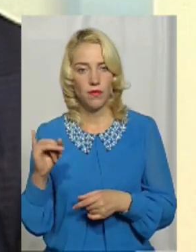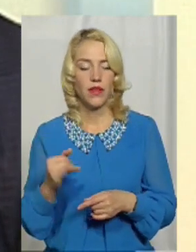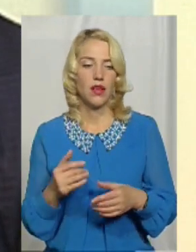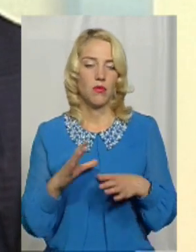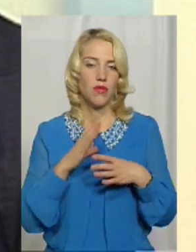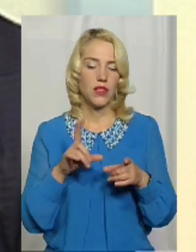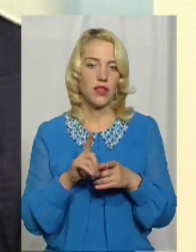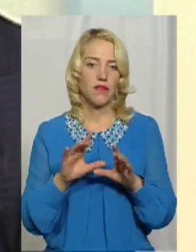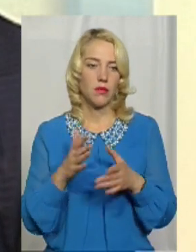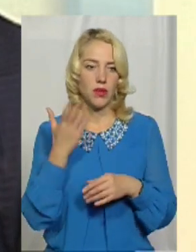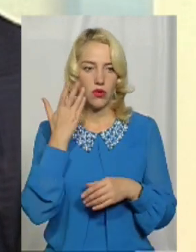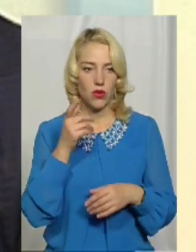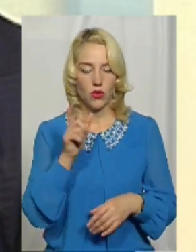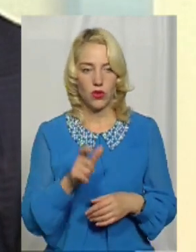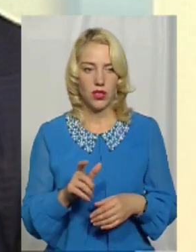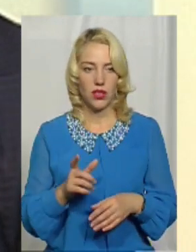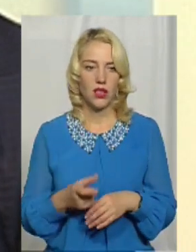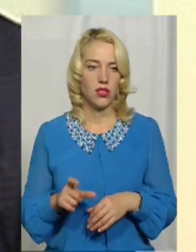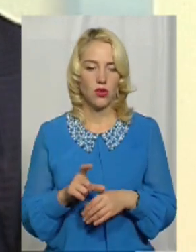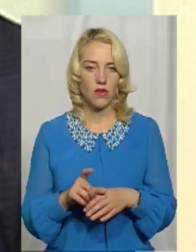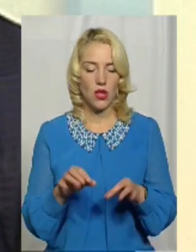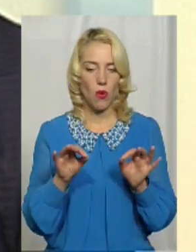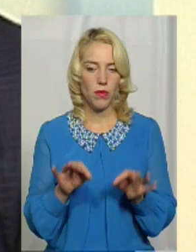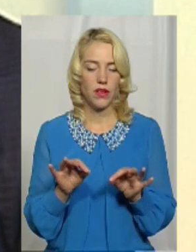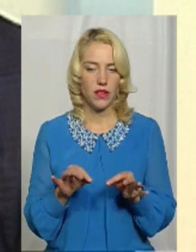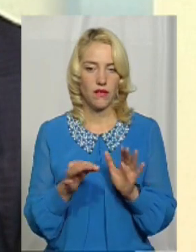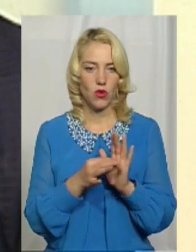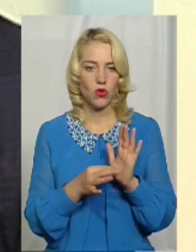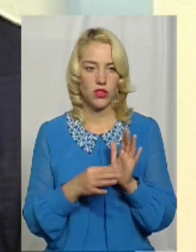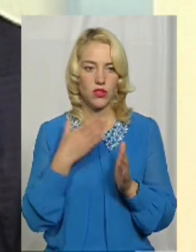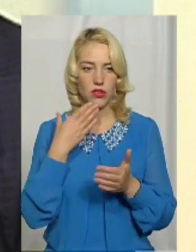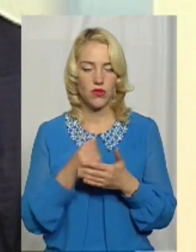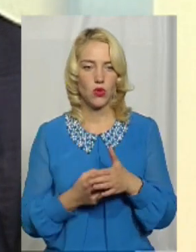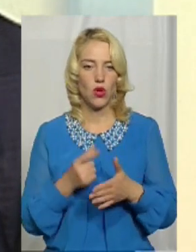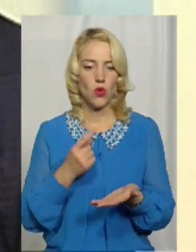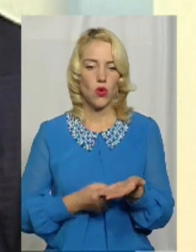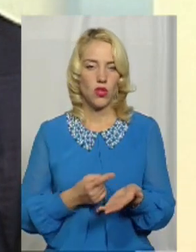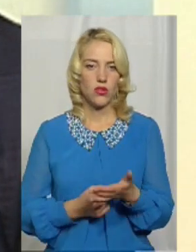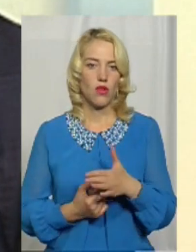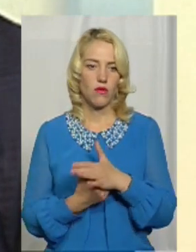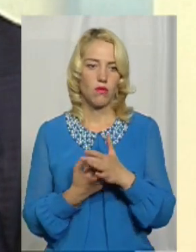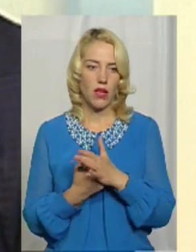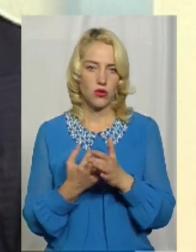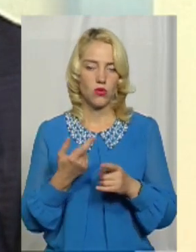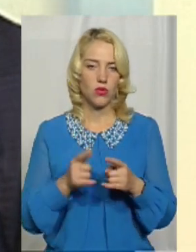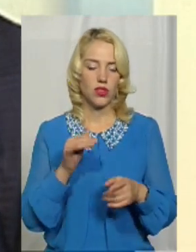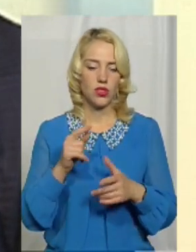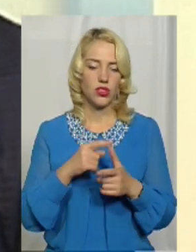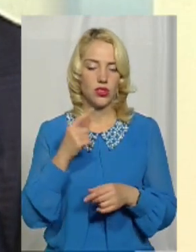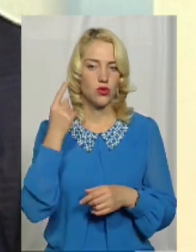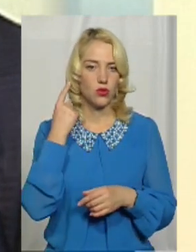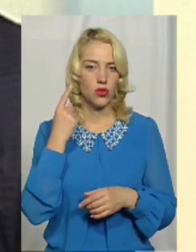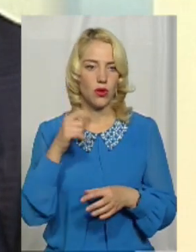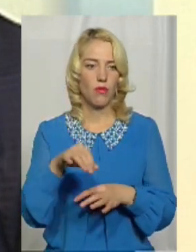що людина не зовсім об'єктивно оцінює свою доказову базу. Або, наприклад, от